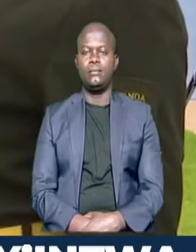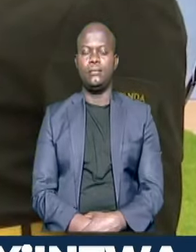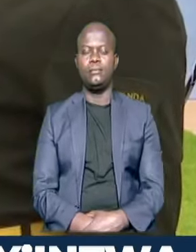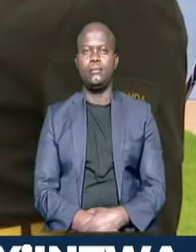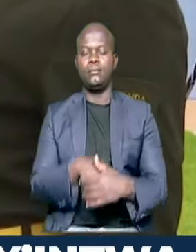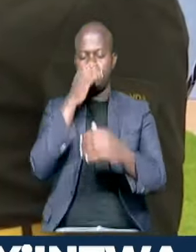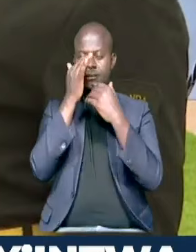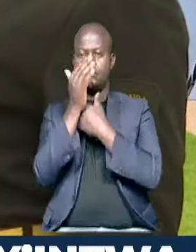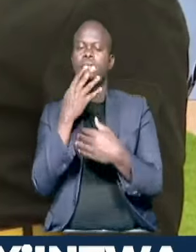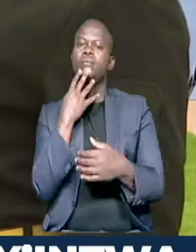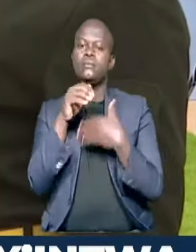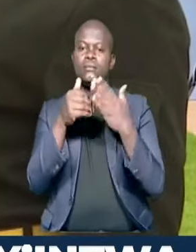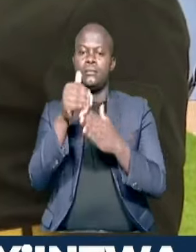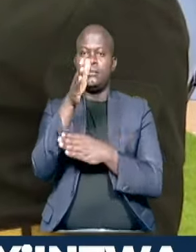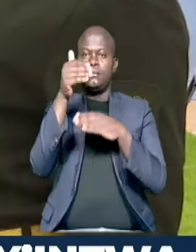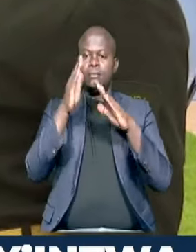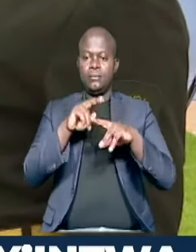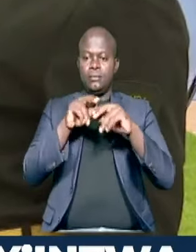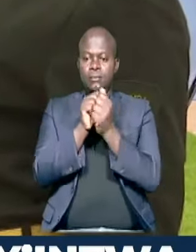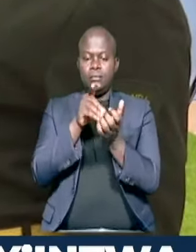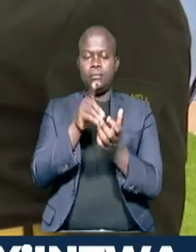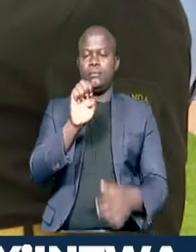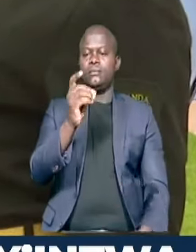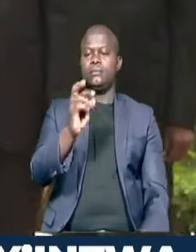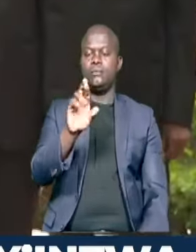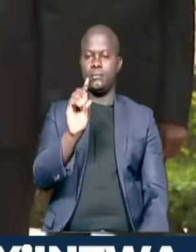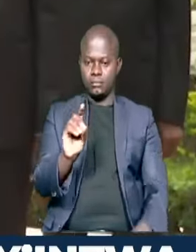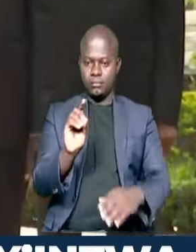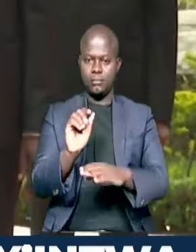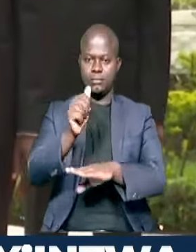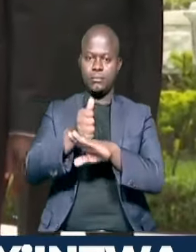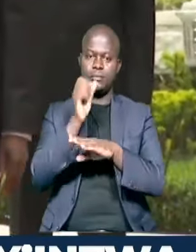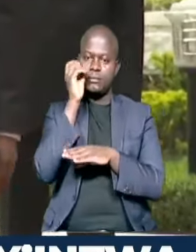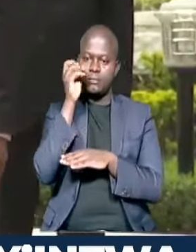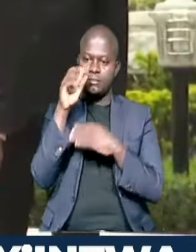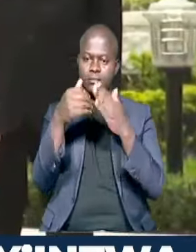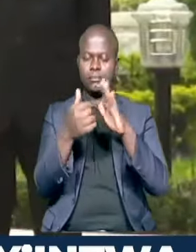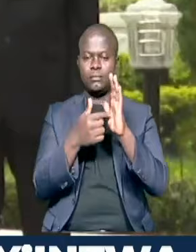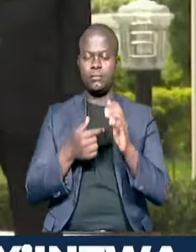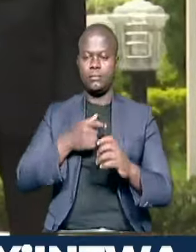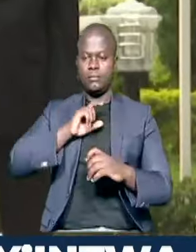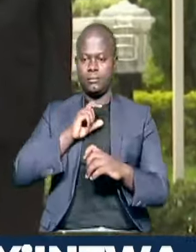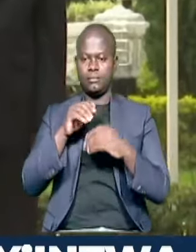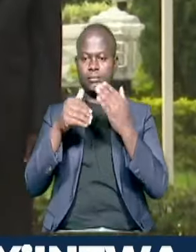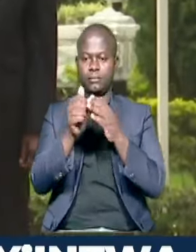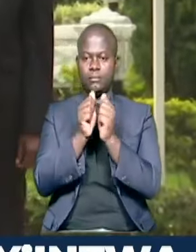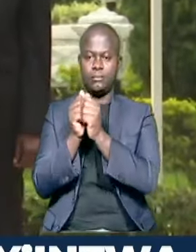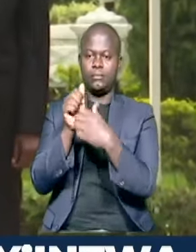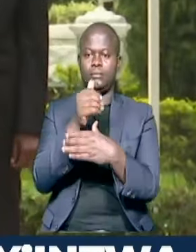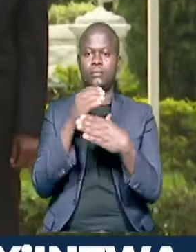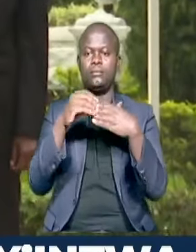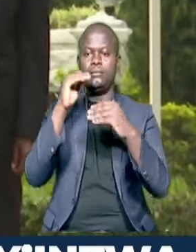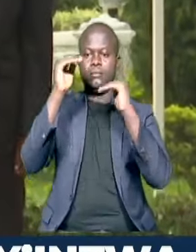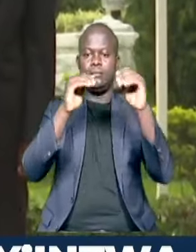Mu gitondo cyo kuri wa kane nibwo Minisitiri w'Intebe Dr Edouard Ngirente yashyize indabo kuri iki kimenyetso cy'ubutwari aho yari kumwe n'abayobozi mu